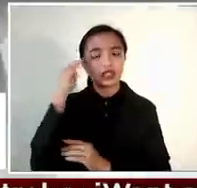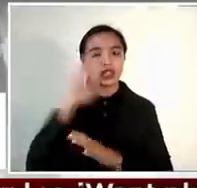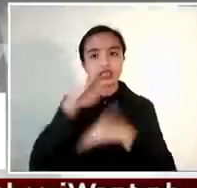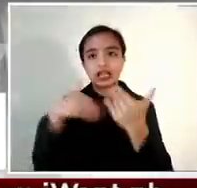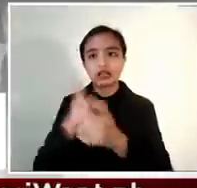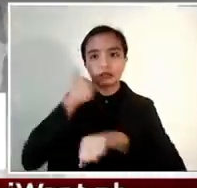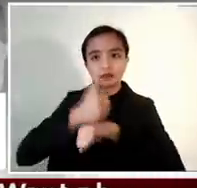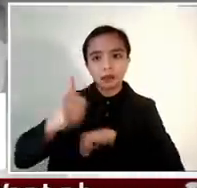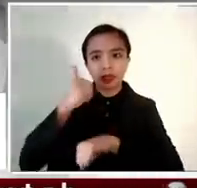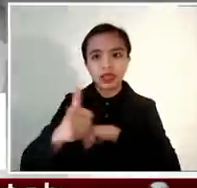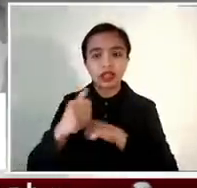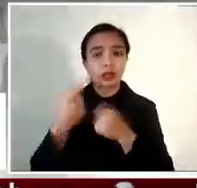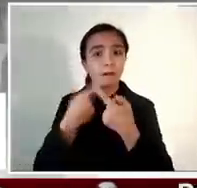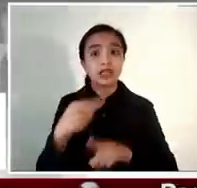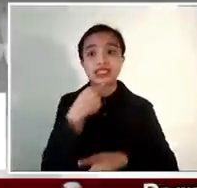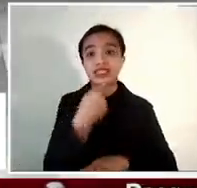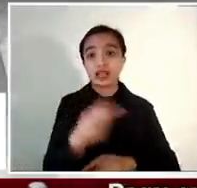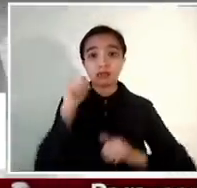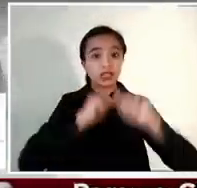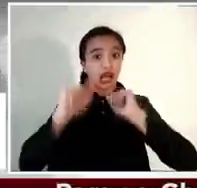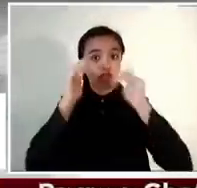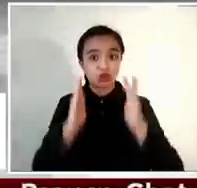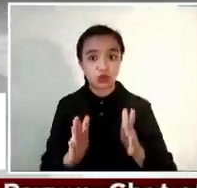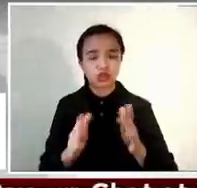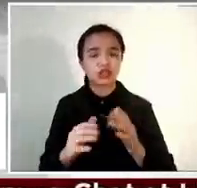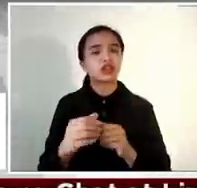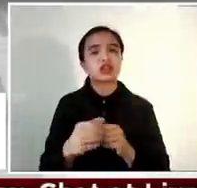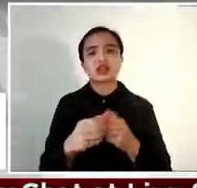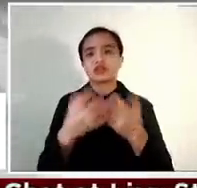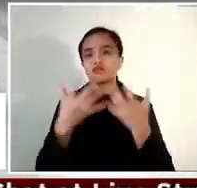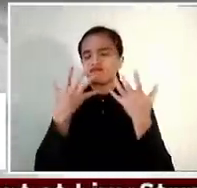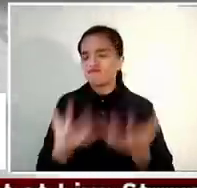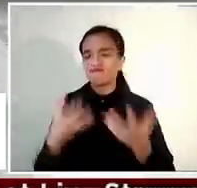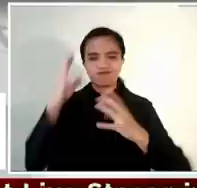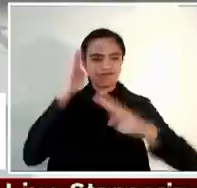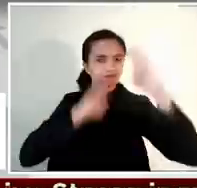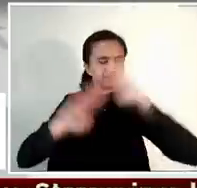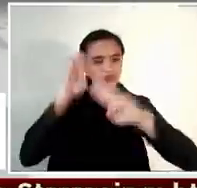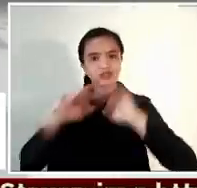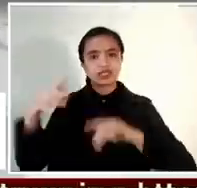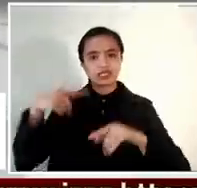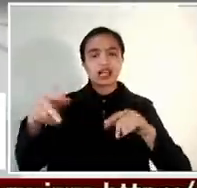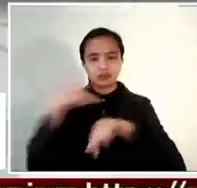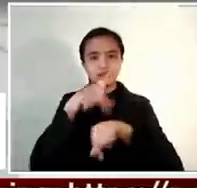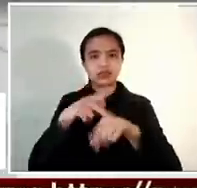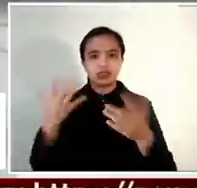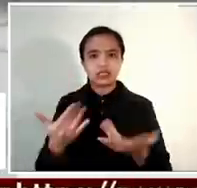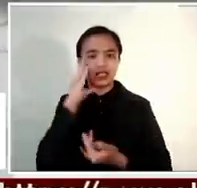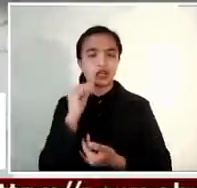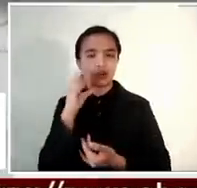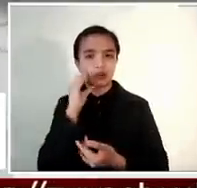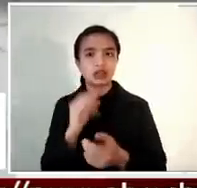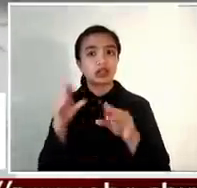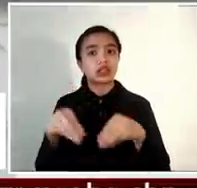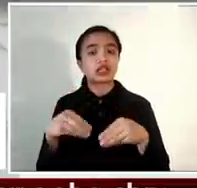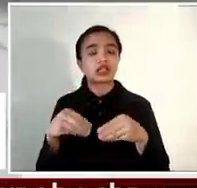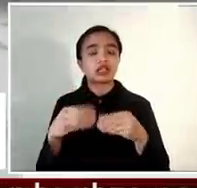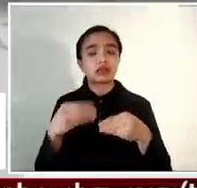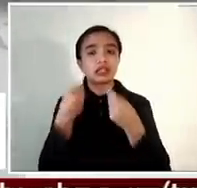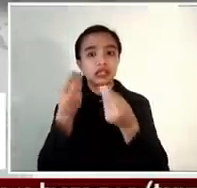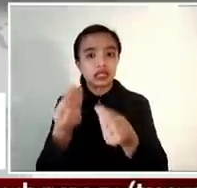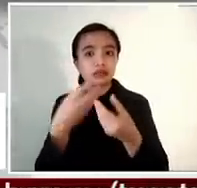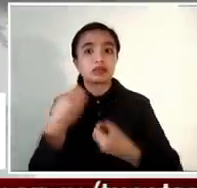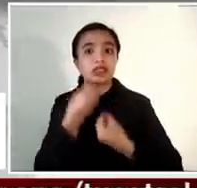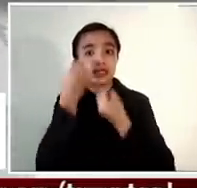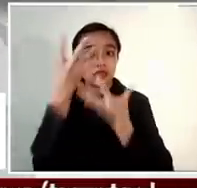ito, pero ayon sa aktor, mas mabigat ang problema ng ating bansa sa ngayon. Magbibigay siya ng pahayag